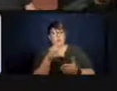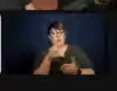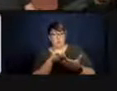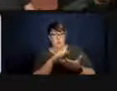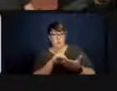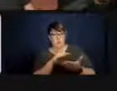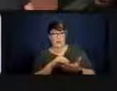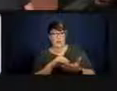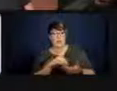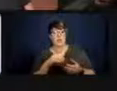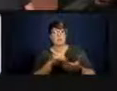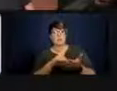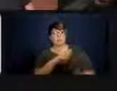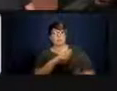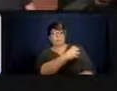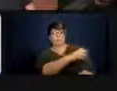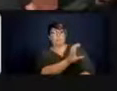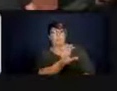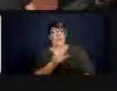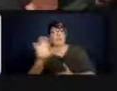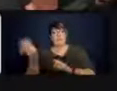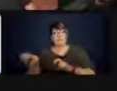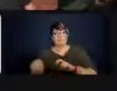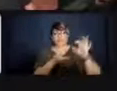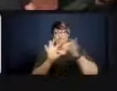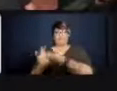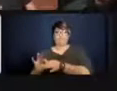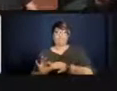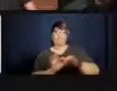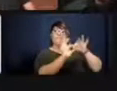تثقيف وأيضا تعليم يتماشى مع